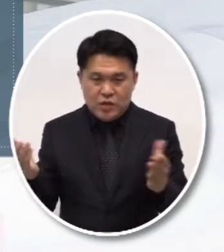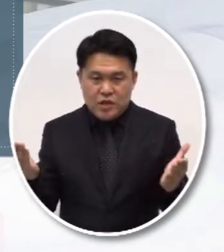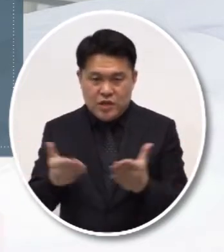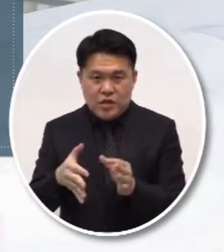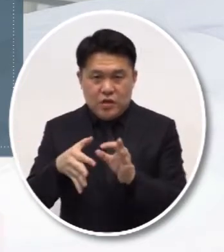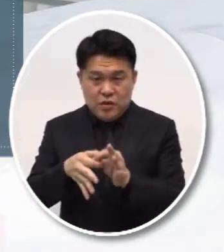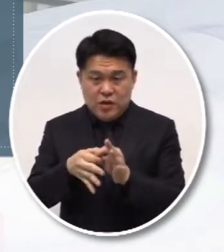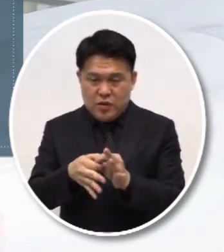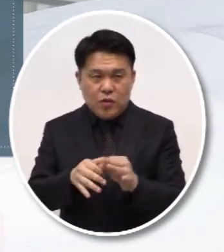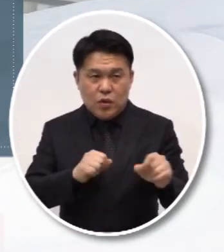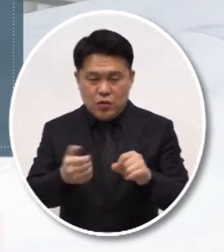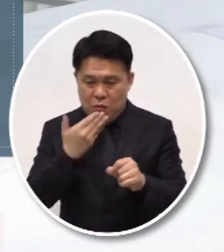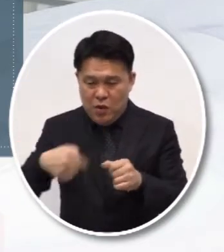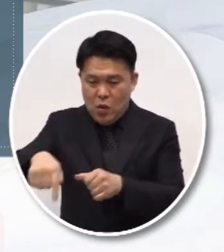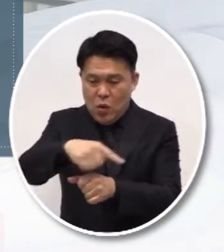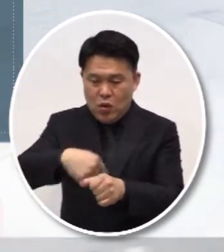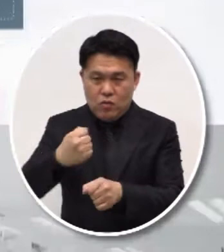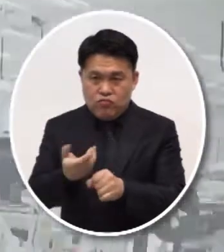수행 환경을 조성해야 합니다.